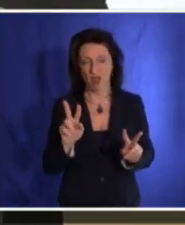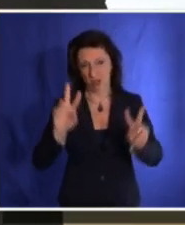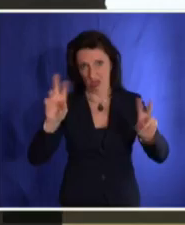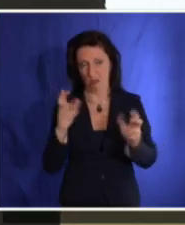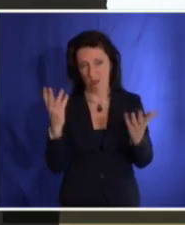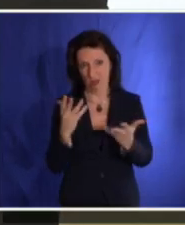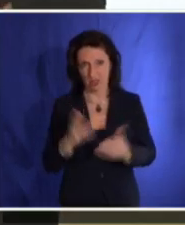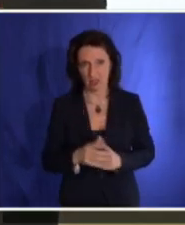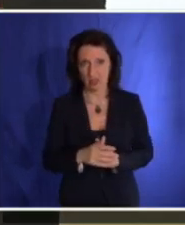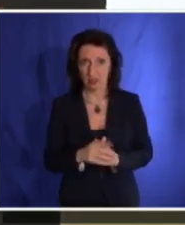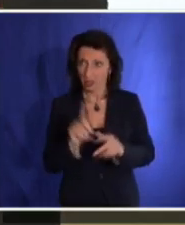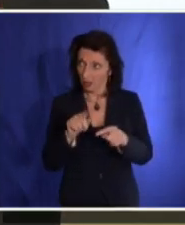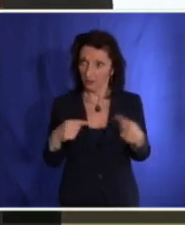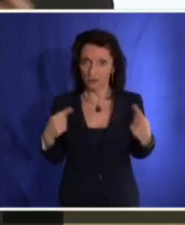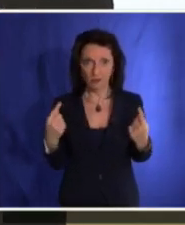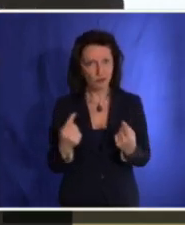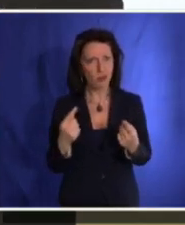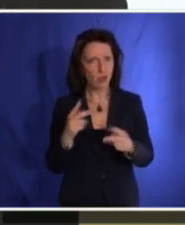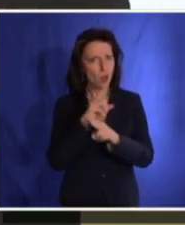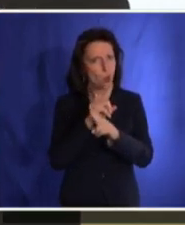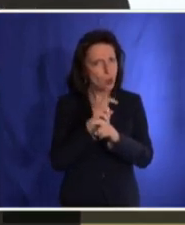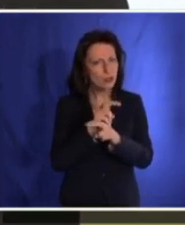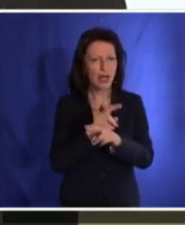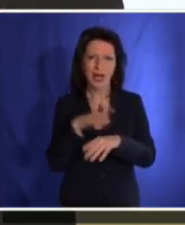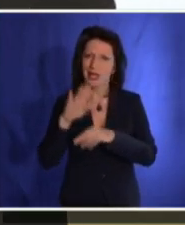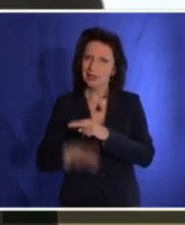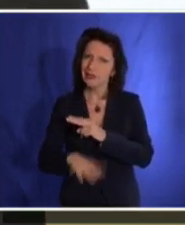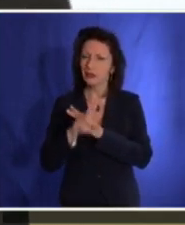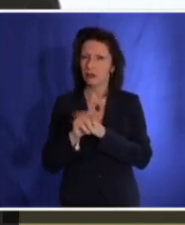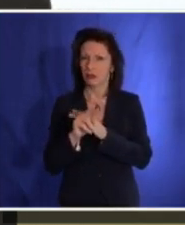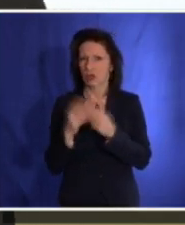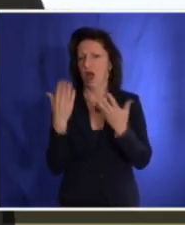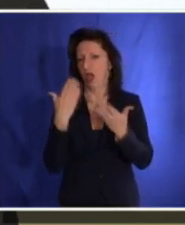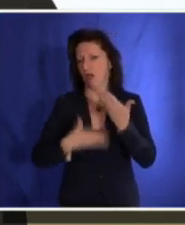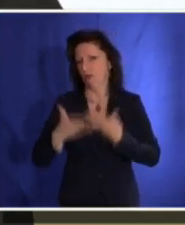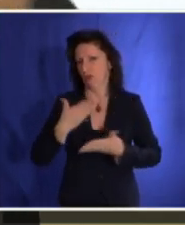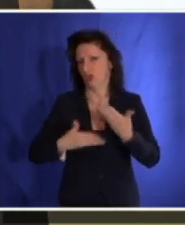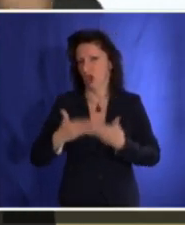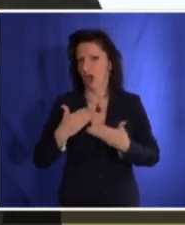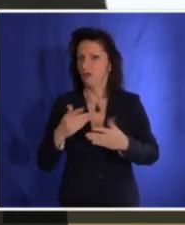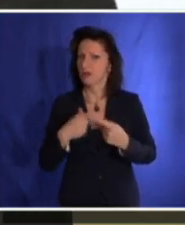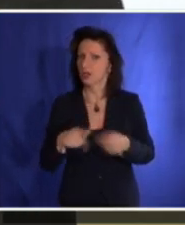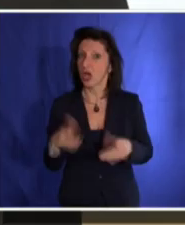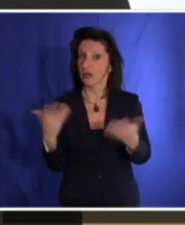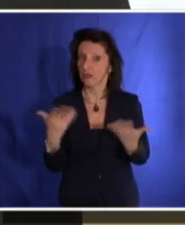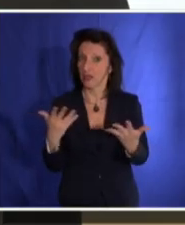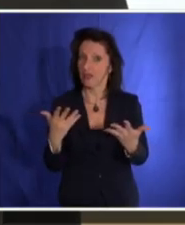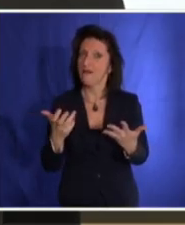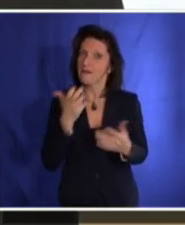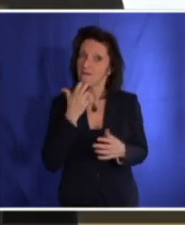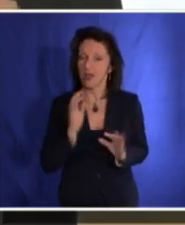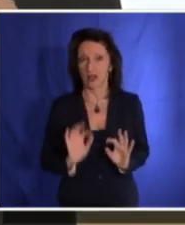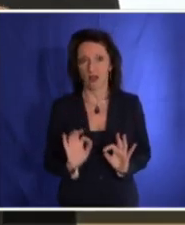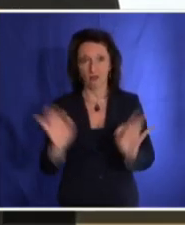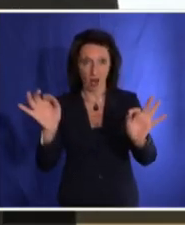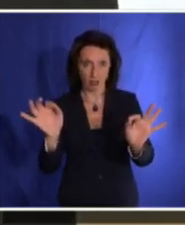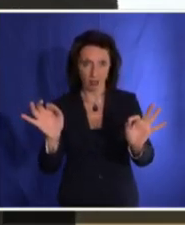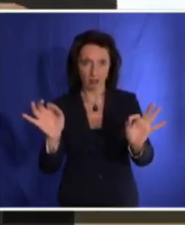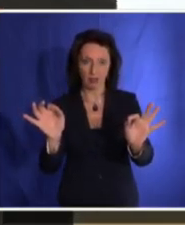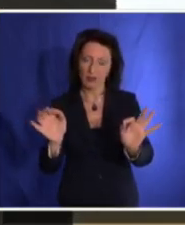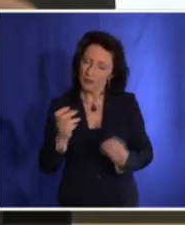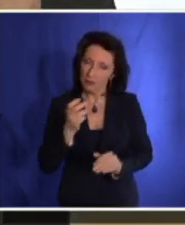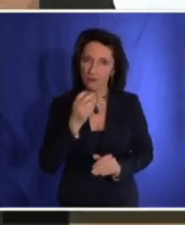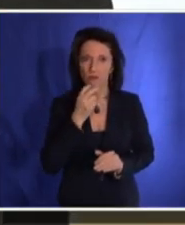wir als österreichische und als niederösterreichische Landwirtschaft haben uns entschieden, den Qualitätsweg zu gehen, haben uns